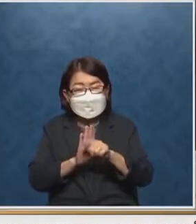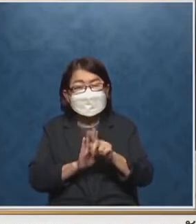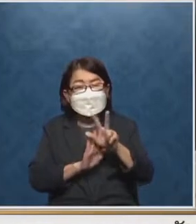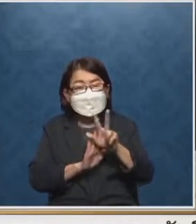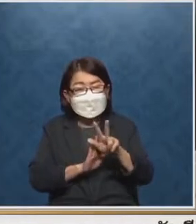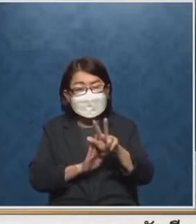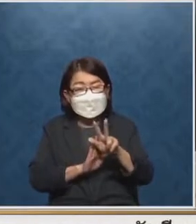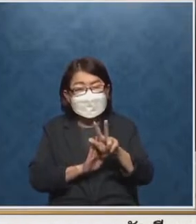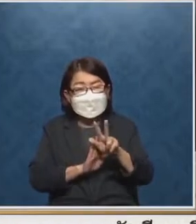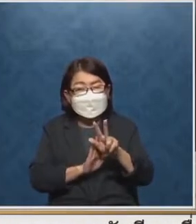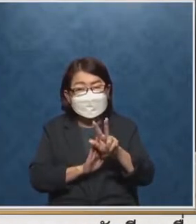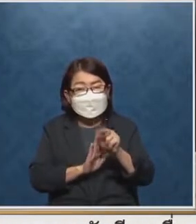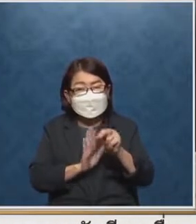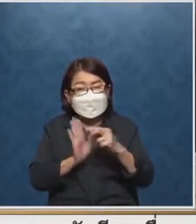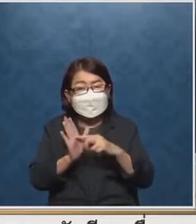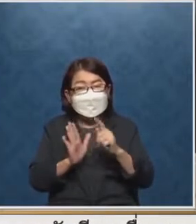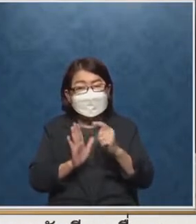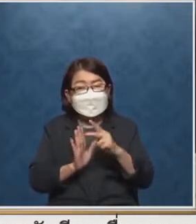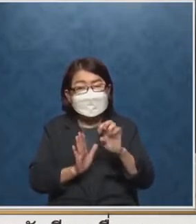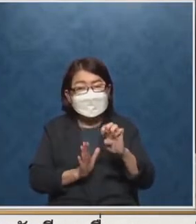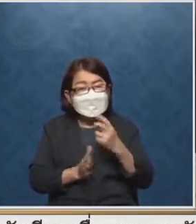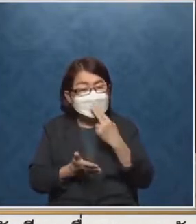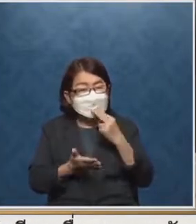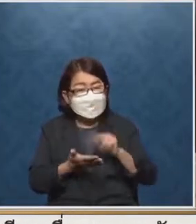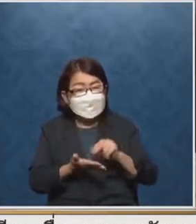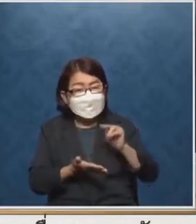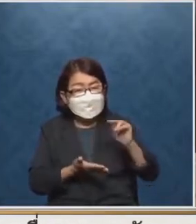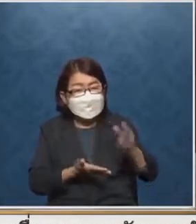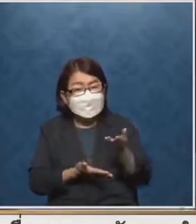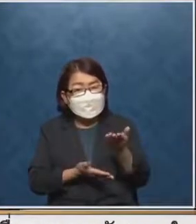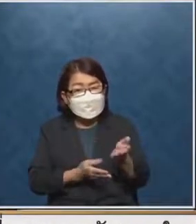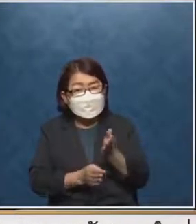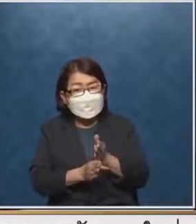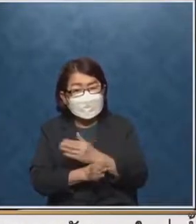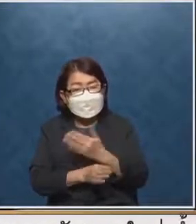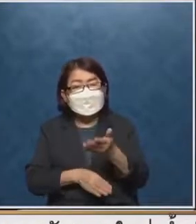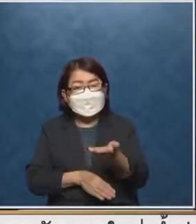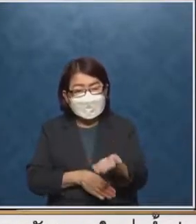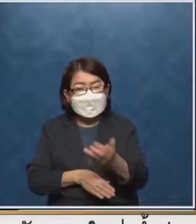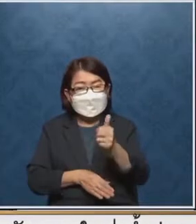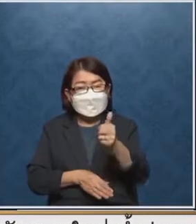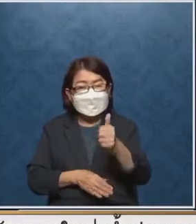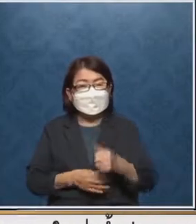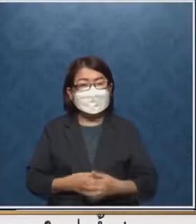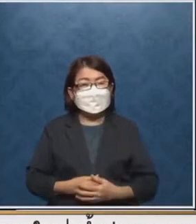ได้ทำเรื่องเสนอขออนุญาตท่านประธานแล้วครับ ครับเชิญเลยครับ